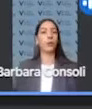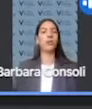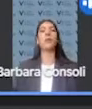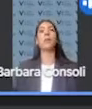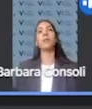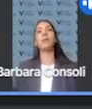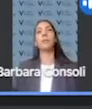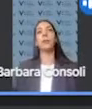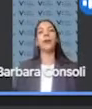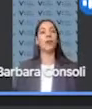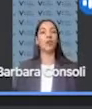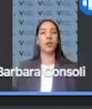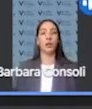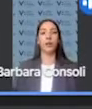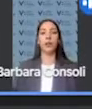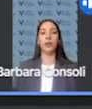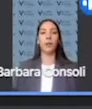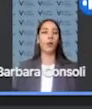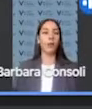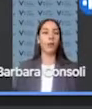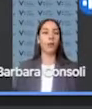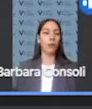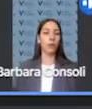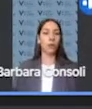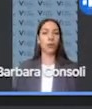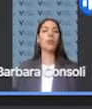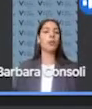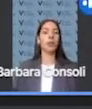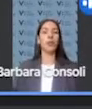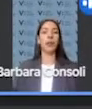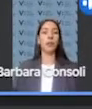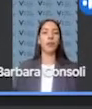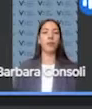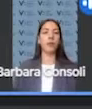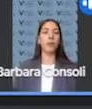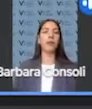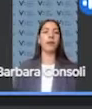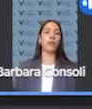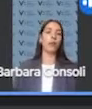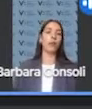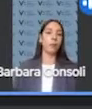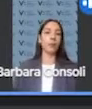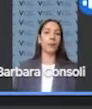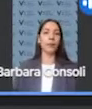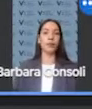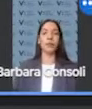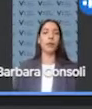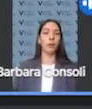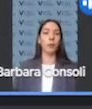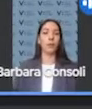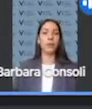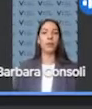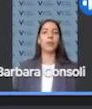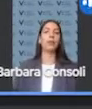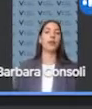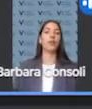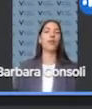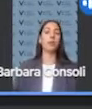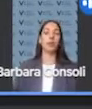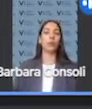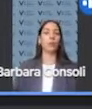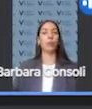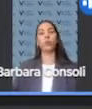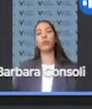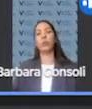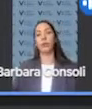i corsi è possibile accedere a delle prove intercorso, quindi delle prove intermedie che generalmente si sostengono a metà semestre, che